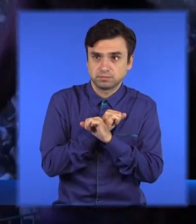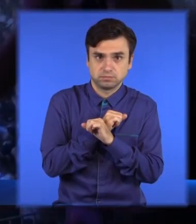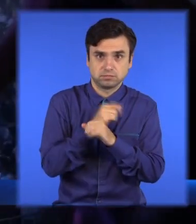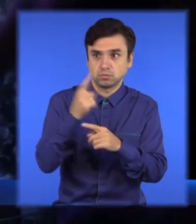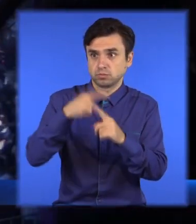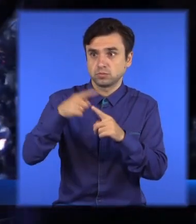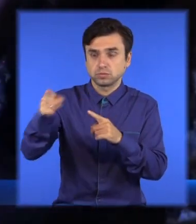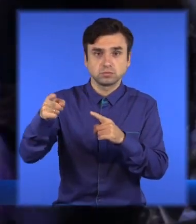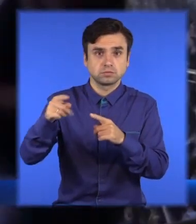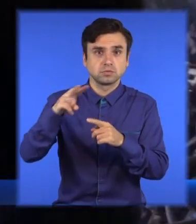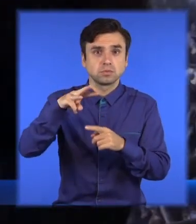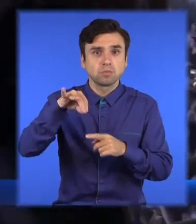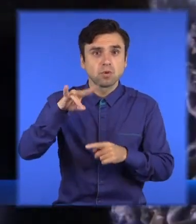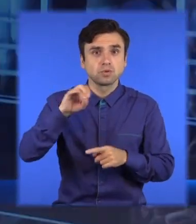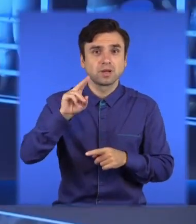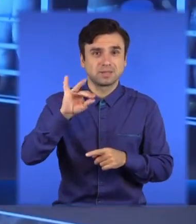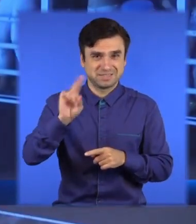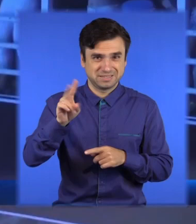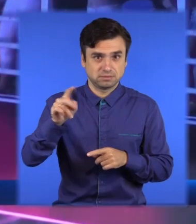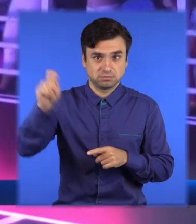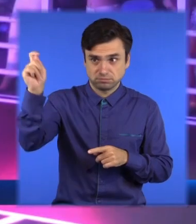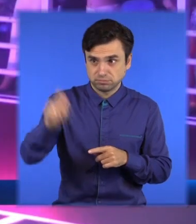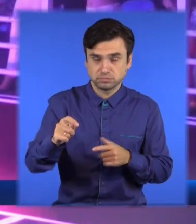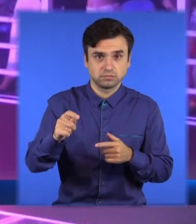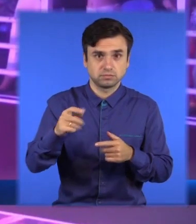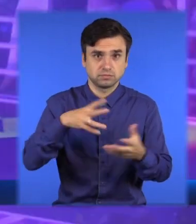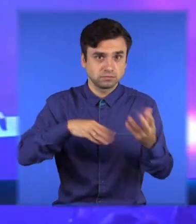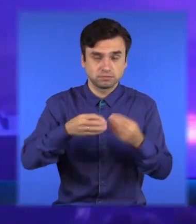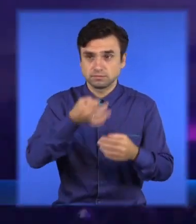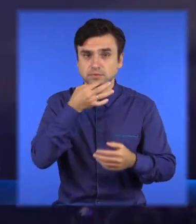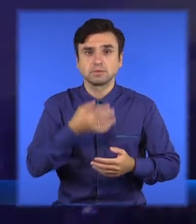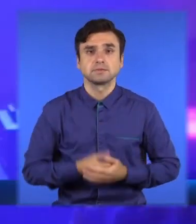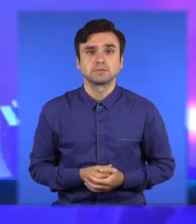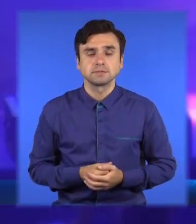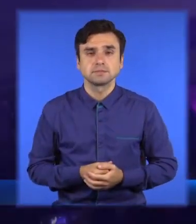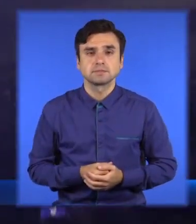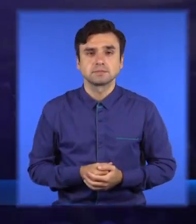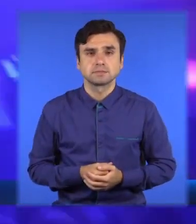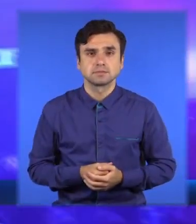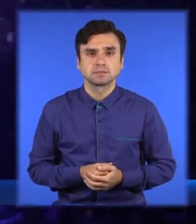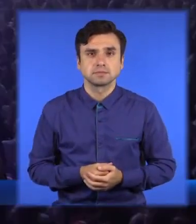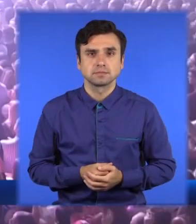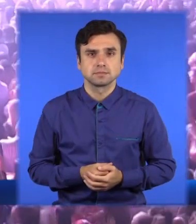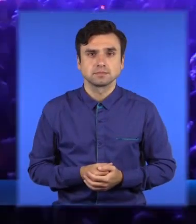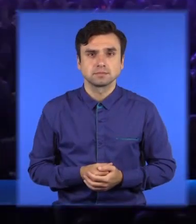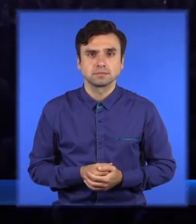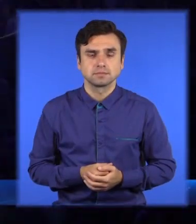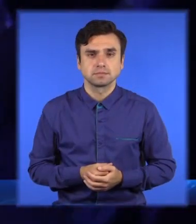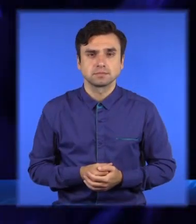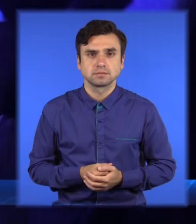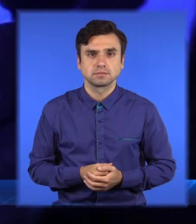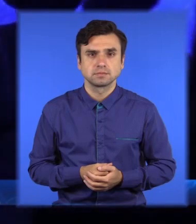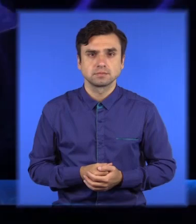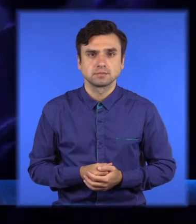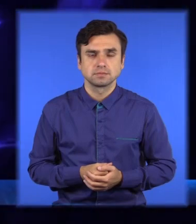Після 2 годин нестримних танців та енергійної